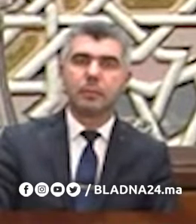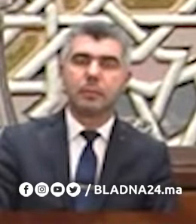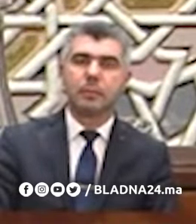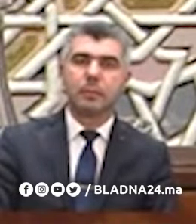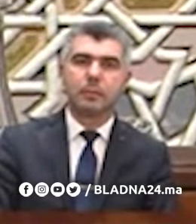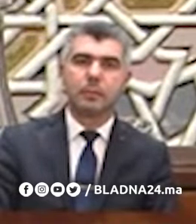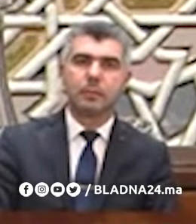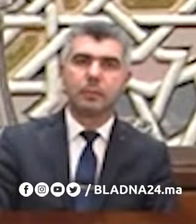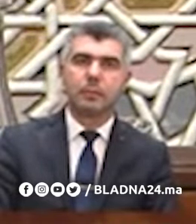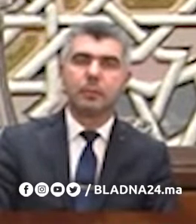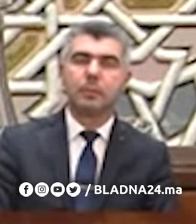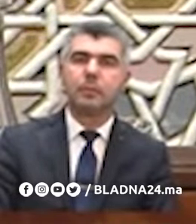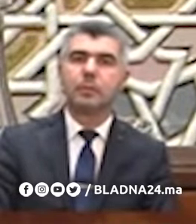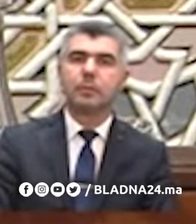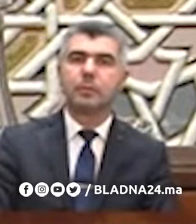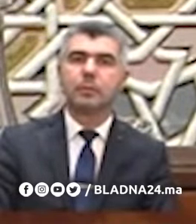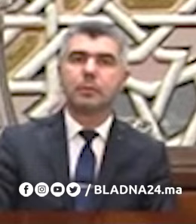بالنسبه